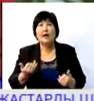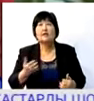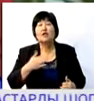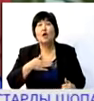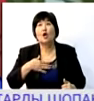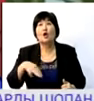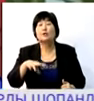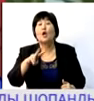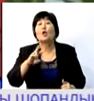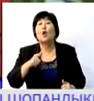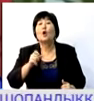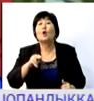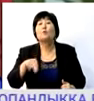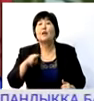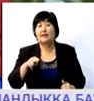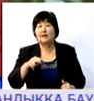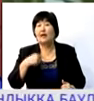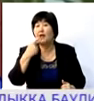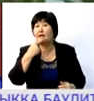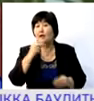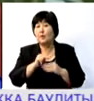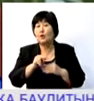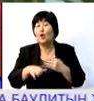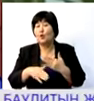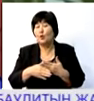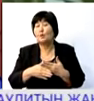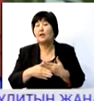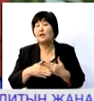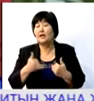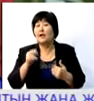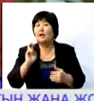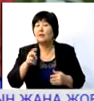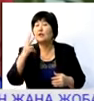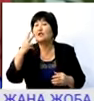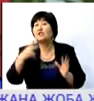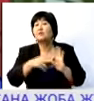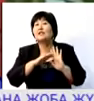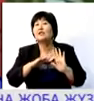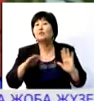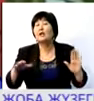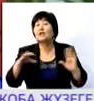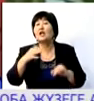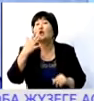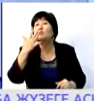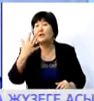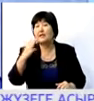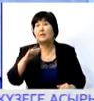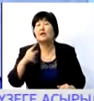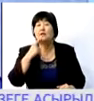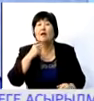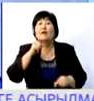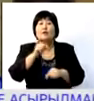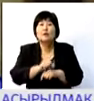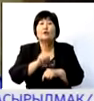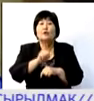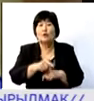біздегі логопедке логопедтің көмегіне жүгініп отырған 28 баланың ішінде 5 баламыз тұтығып